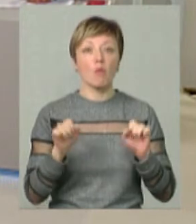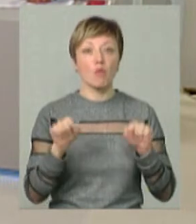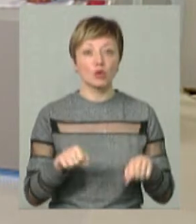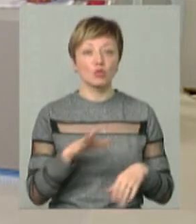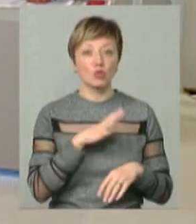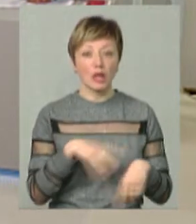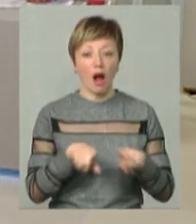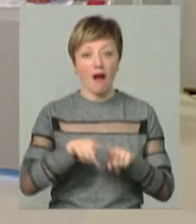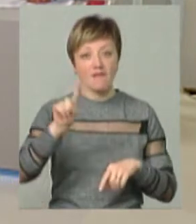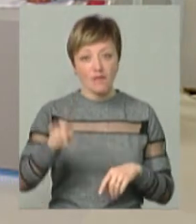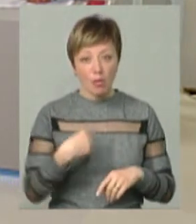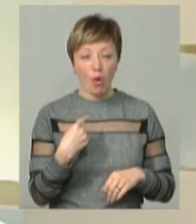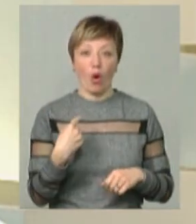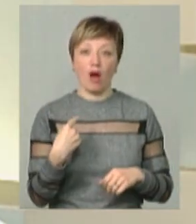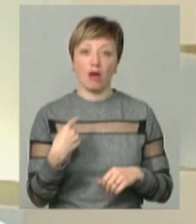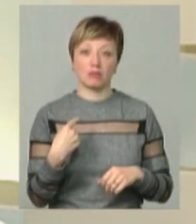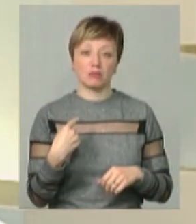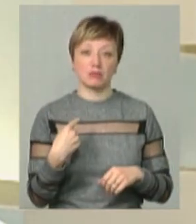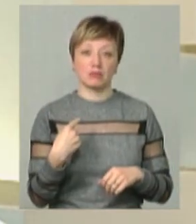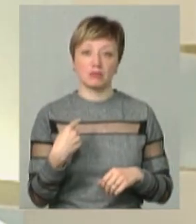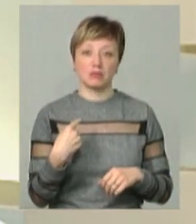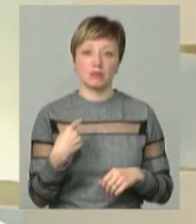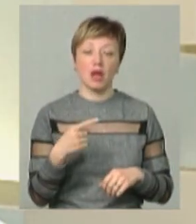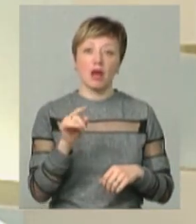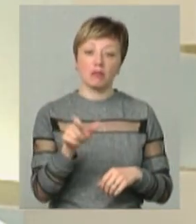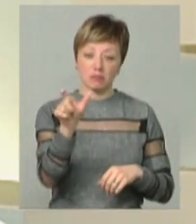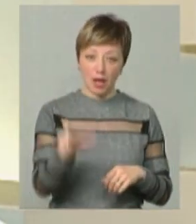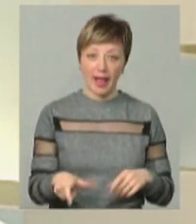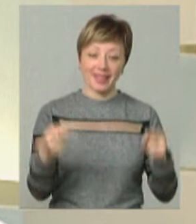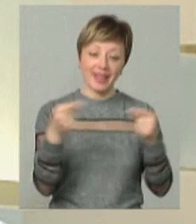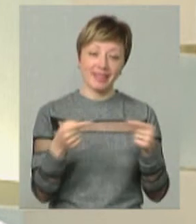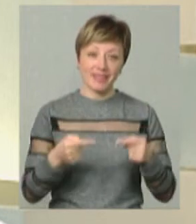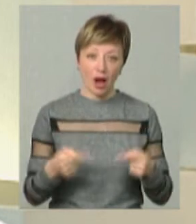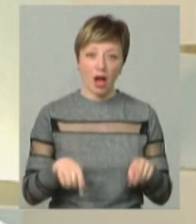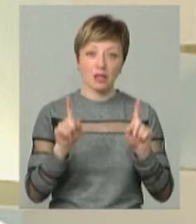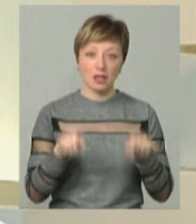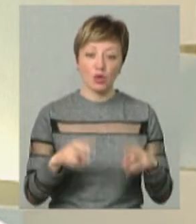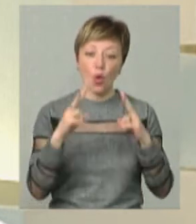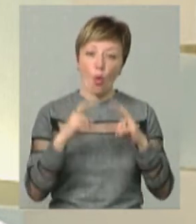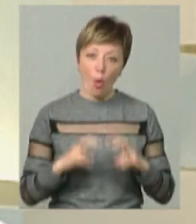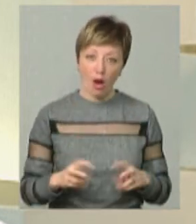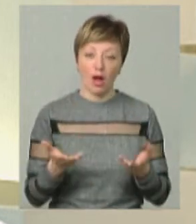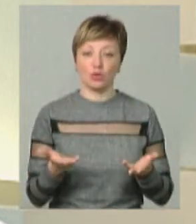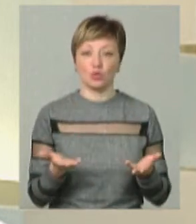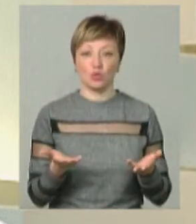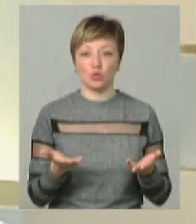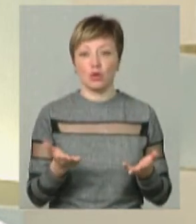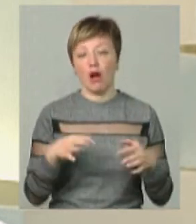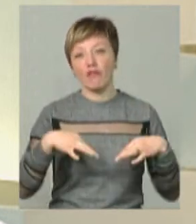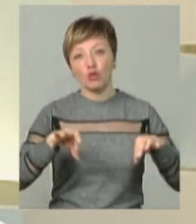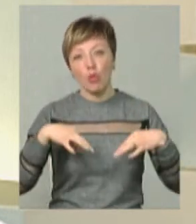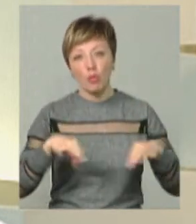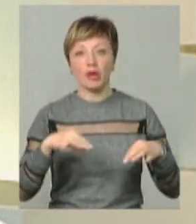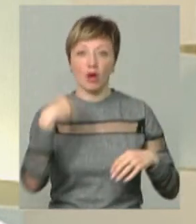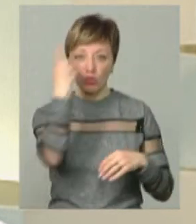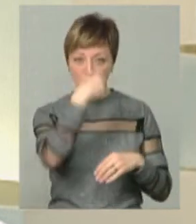може бути така вимога щодо її ідентифікації, а також огляду там і автомобіля,